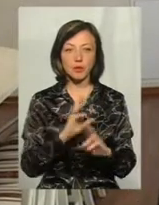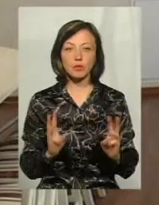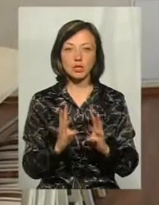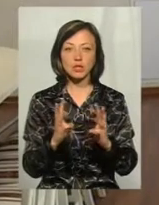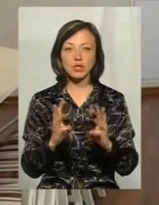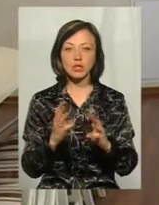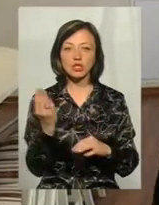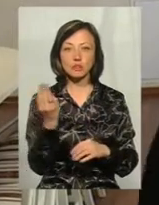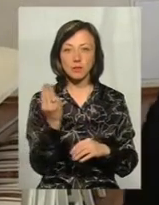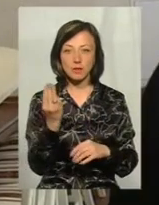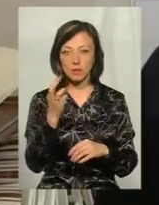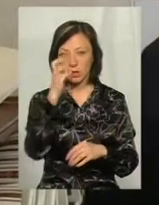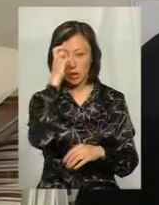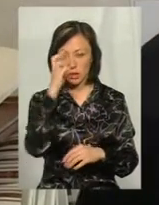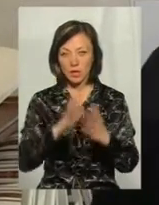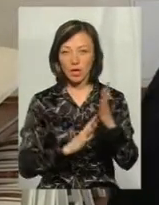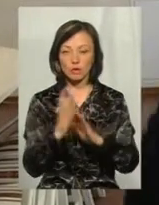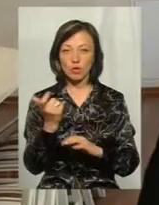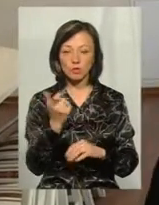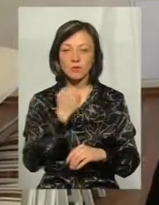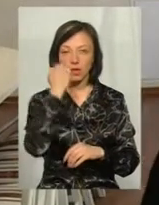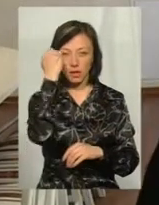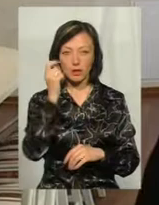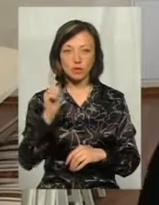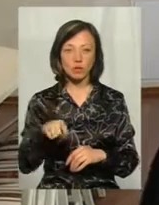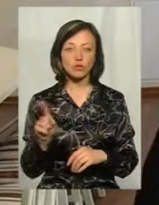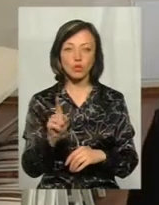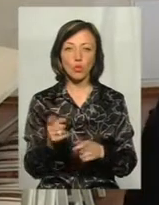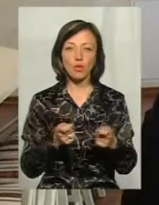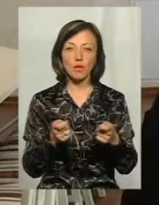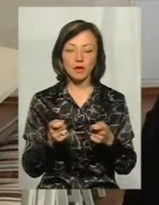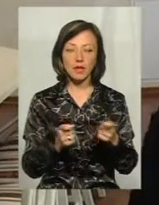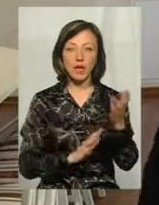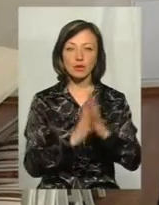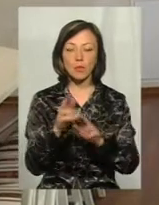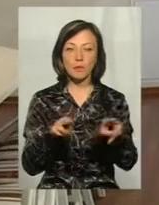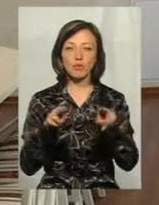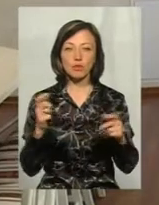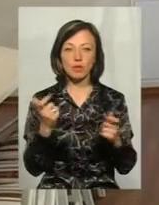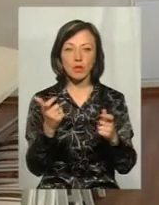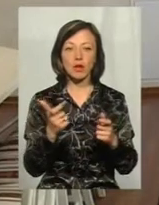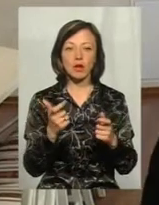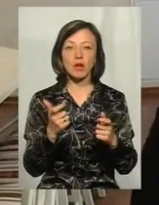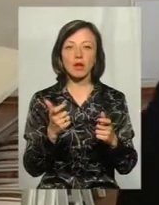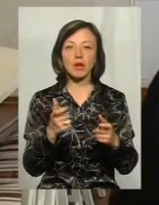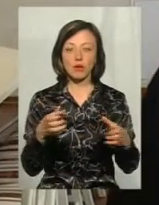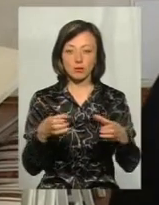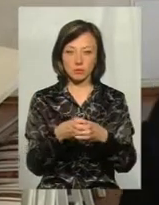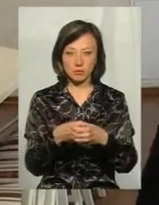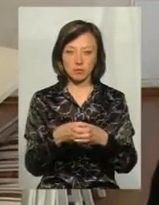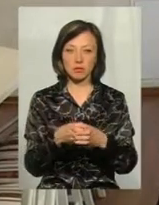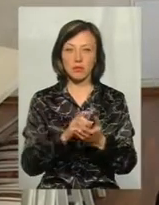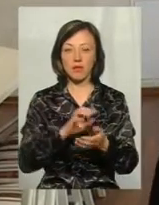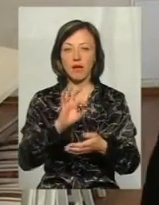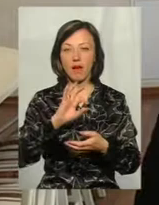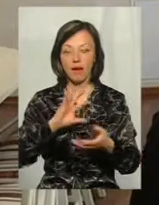на території Шепетівського держлісгоспу, але завдяки тим, що управління лісово-мисливського господарства, добровільні пожежні дружини ефективно